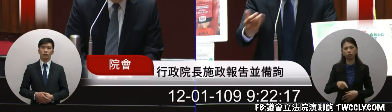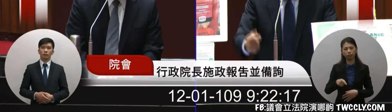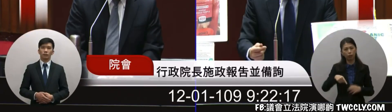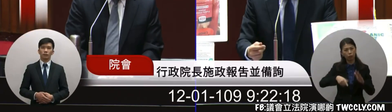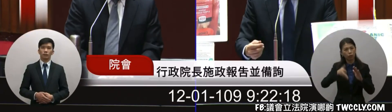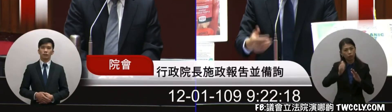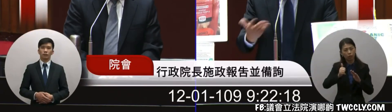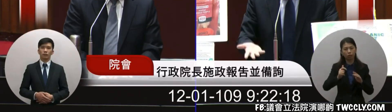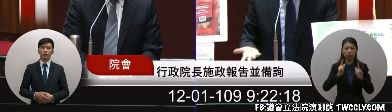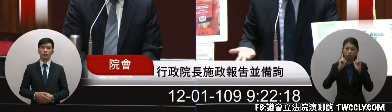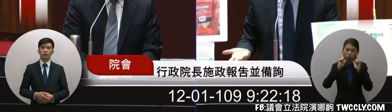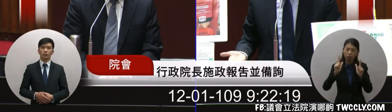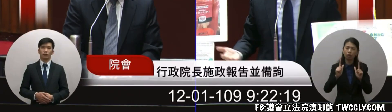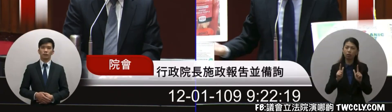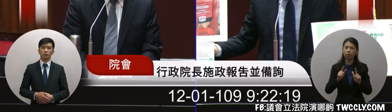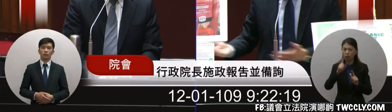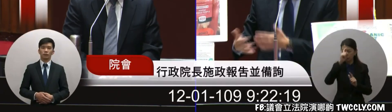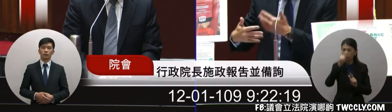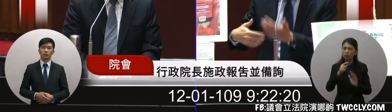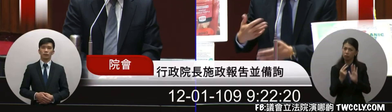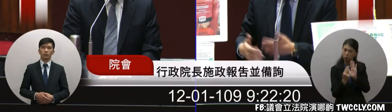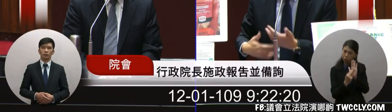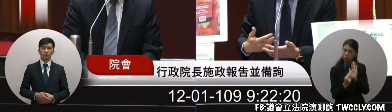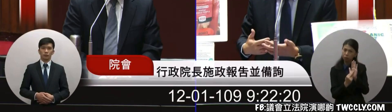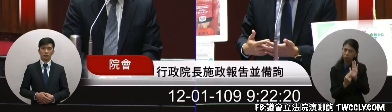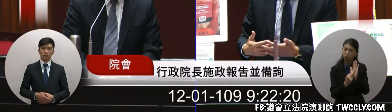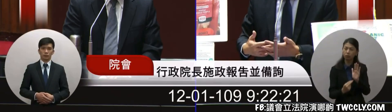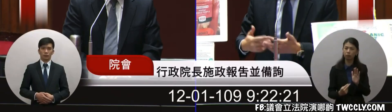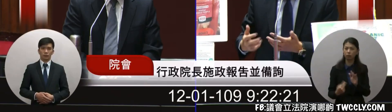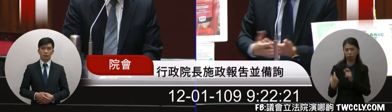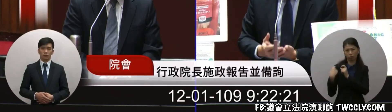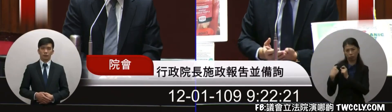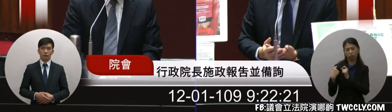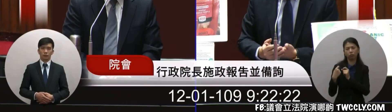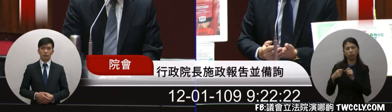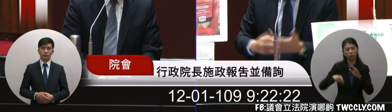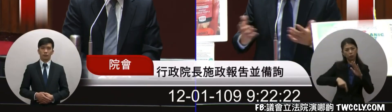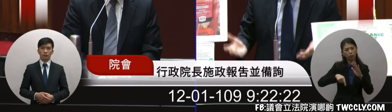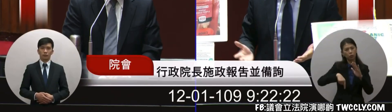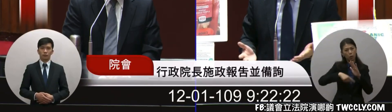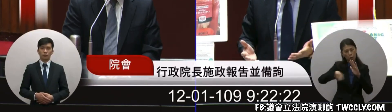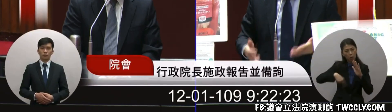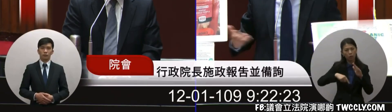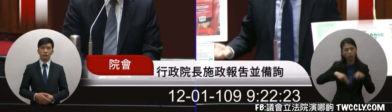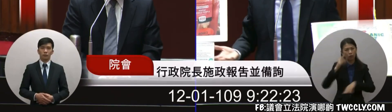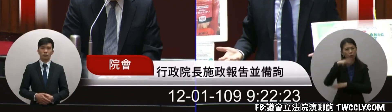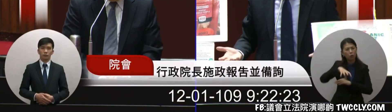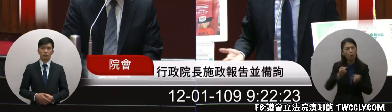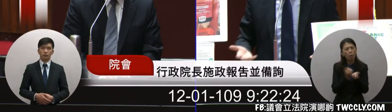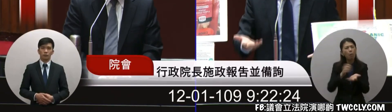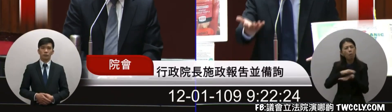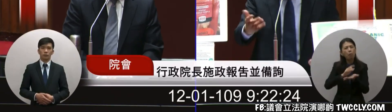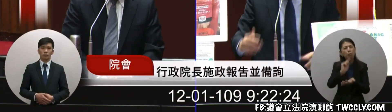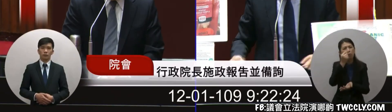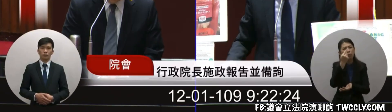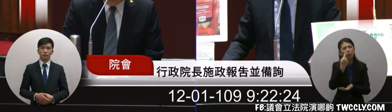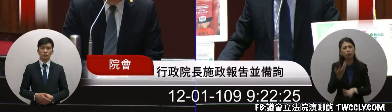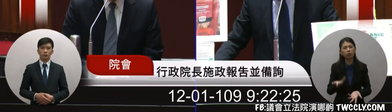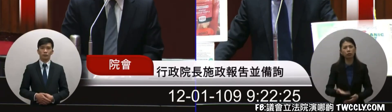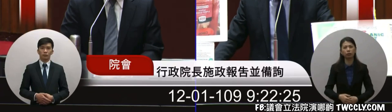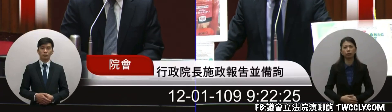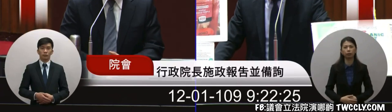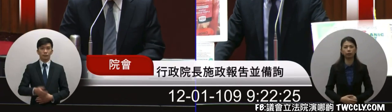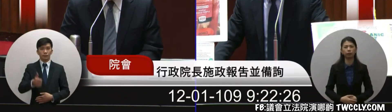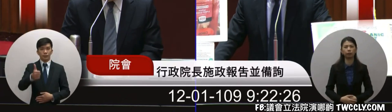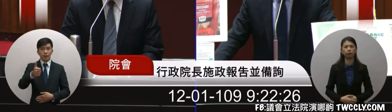得有这机会，你能不能说一下这前面这一阵子到底院本部这边发生这些混乱到底是怎么造成，是不是？ 很